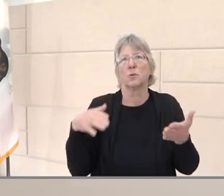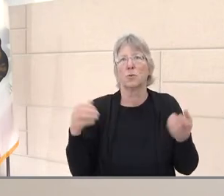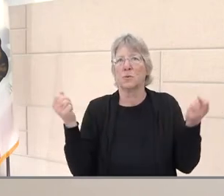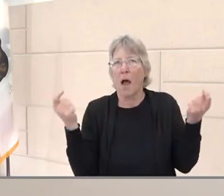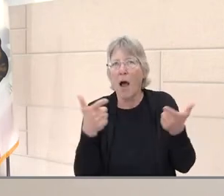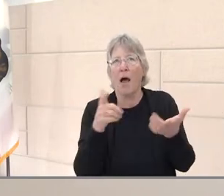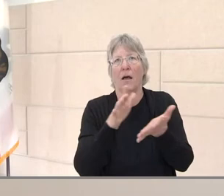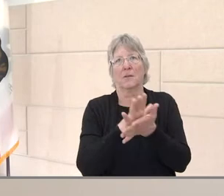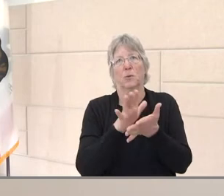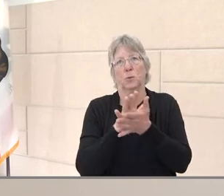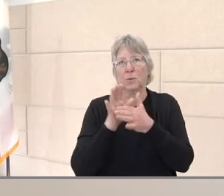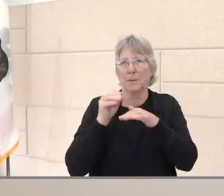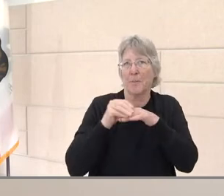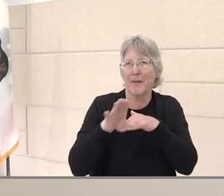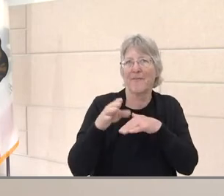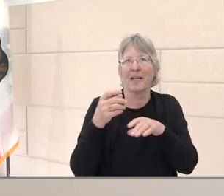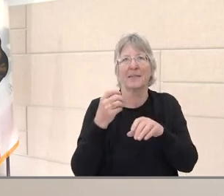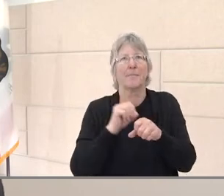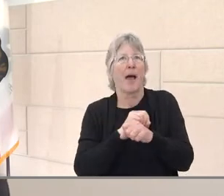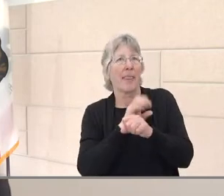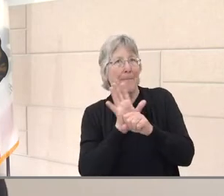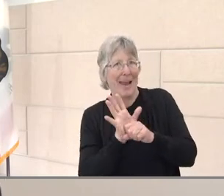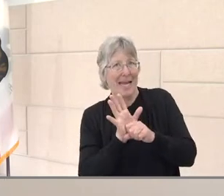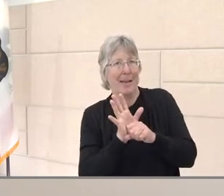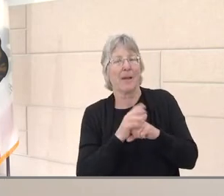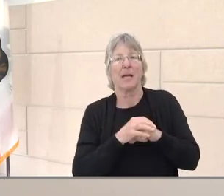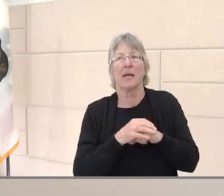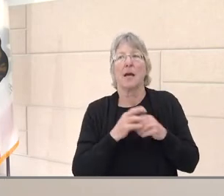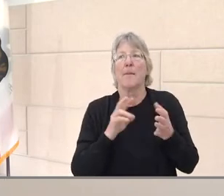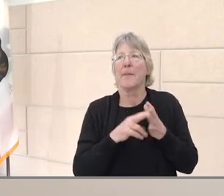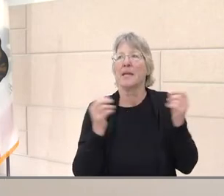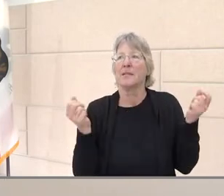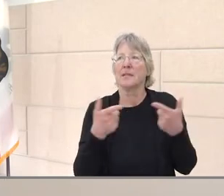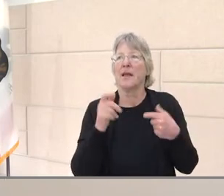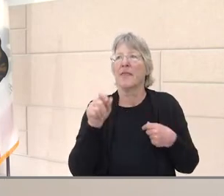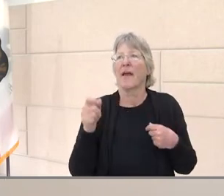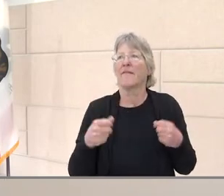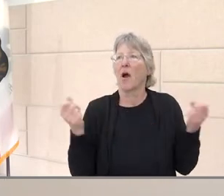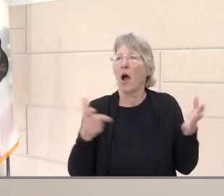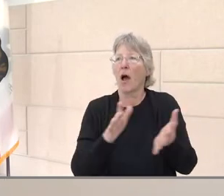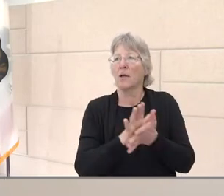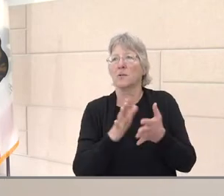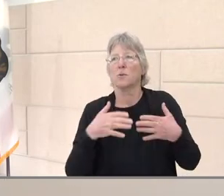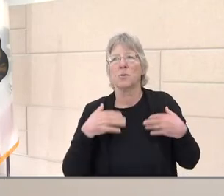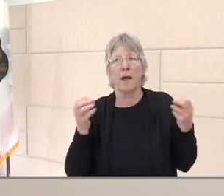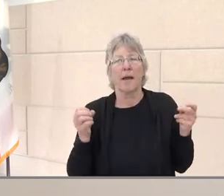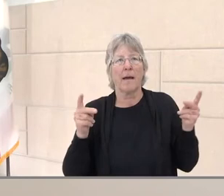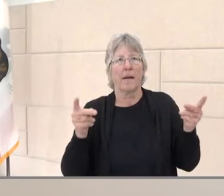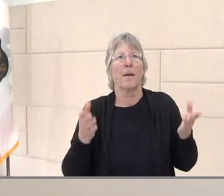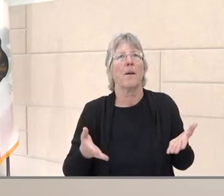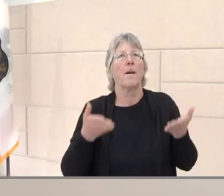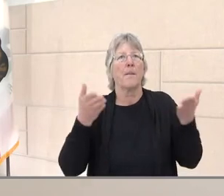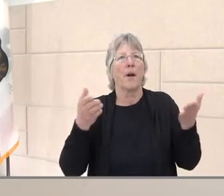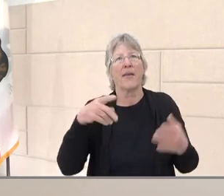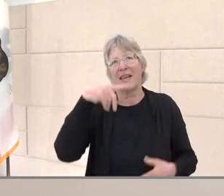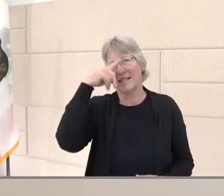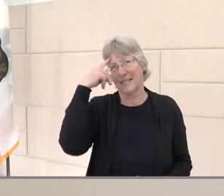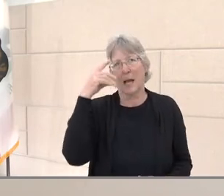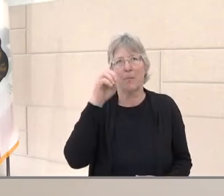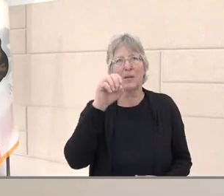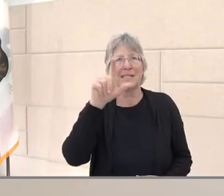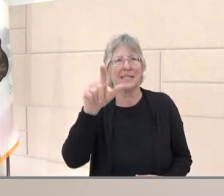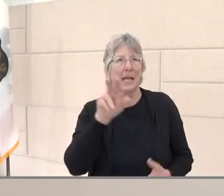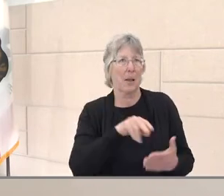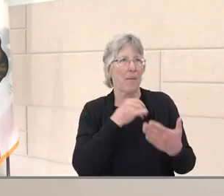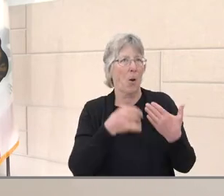ស់តាមសាលានីមួយៗត្រូវបានប៉ះពាល់ដល់ជំងឺចម្លងដើម្បីដូច្នេះផ្ដ